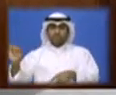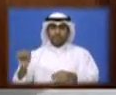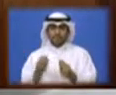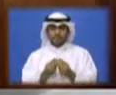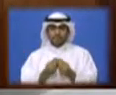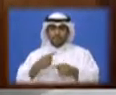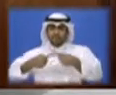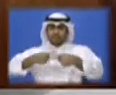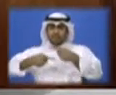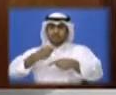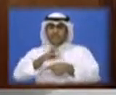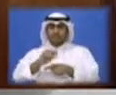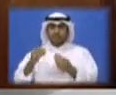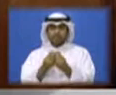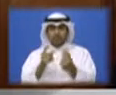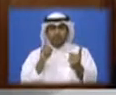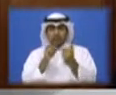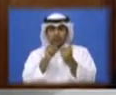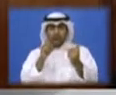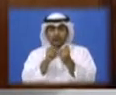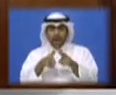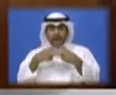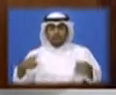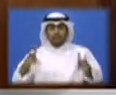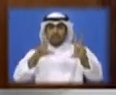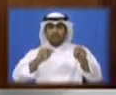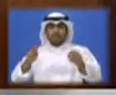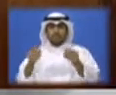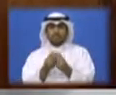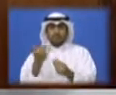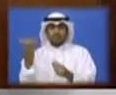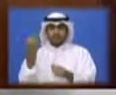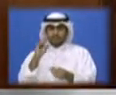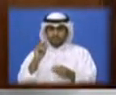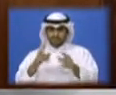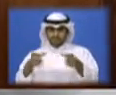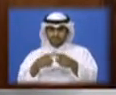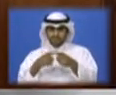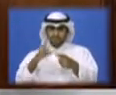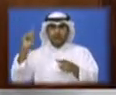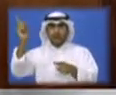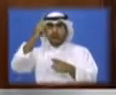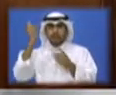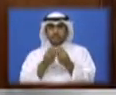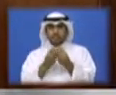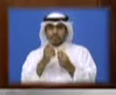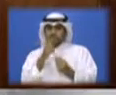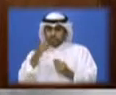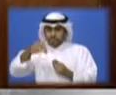واستمرار هذه اللقاءات وهذه المنتديات العالمية بشكل